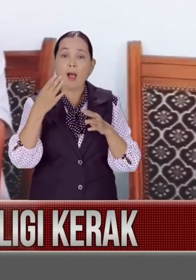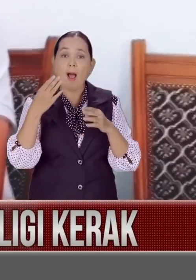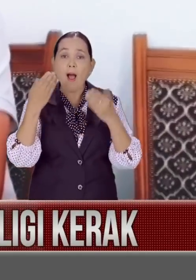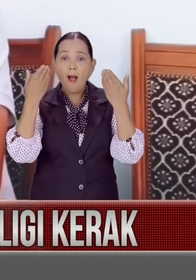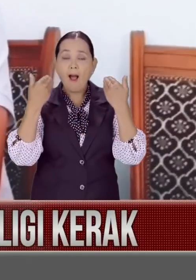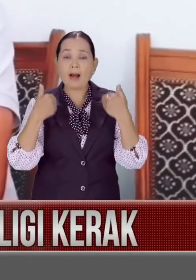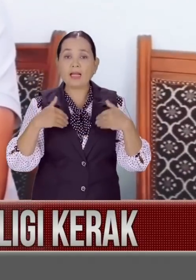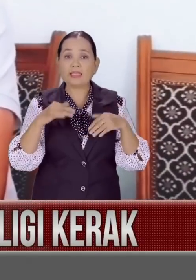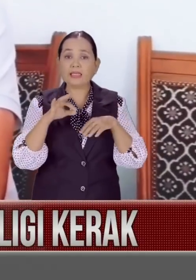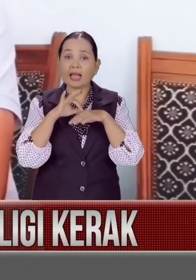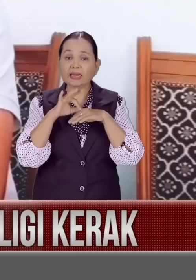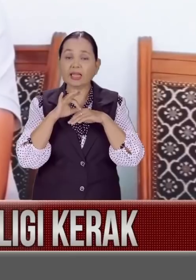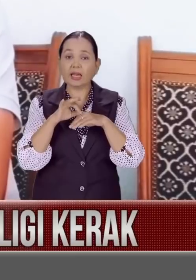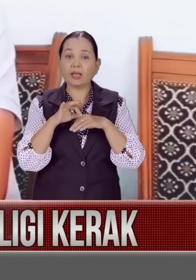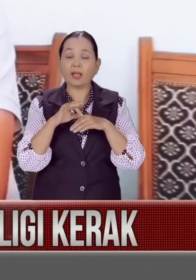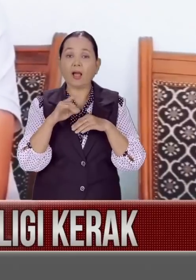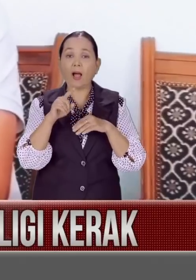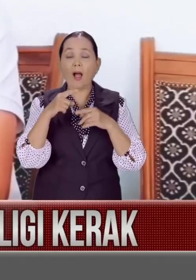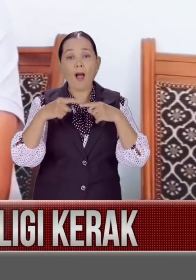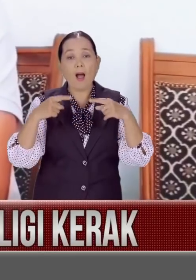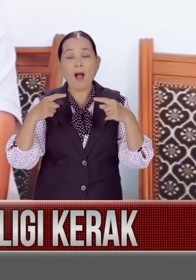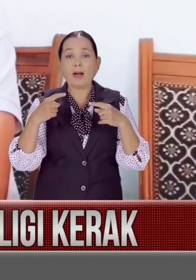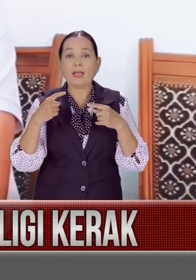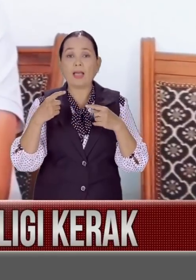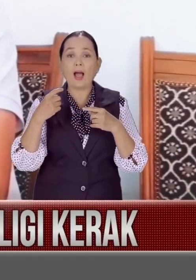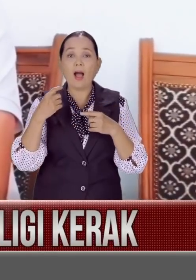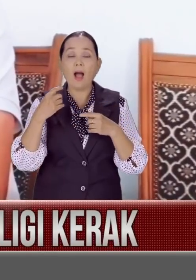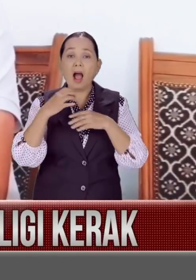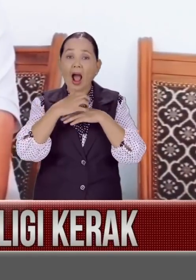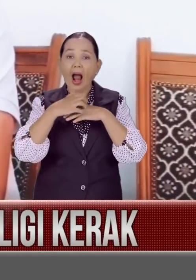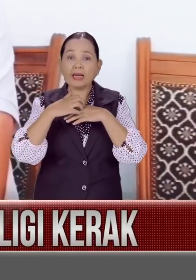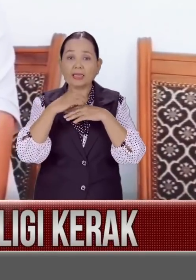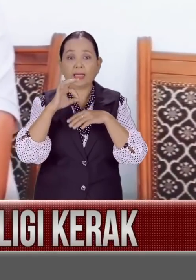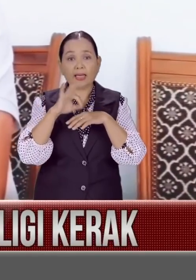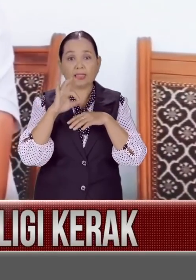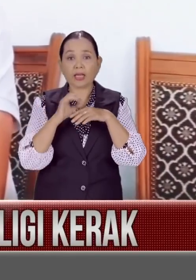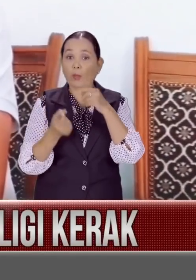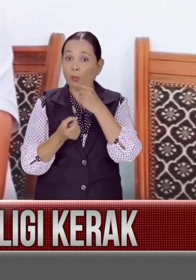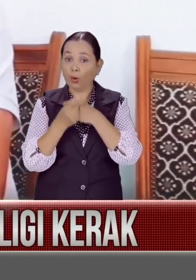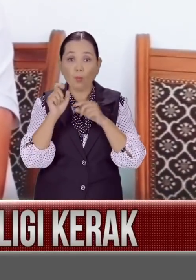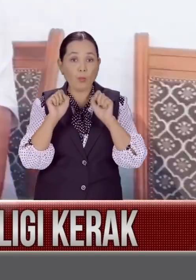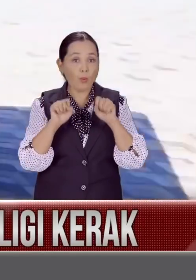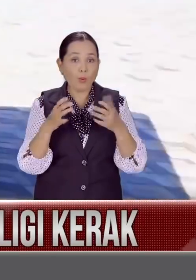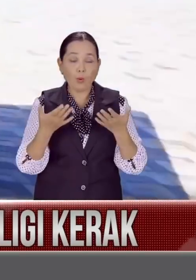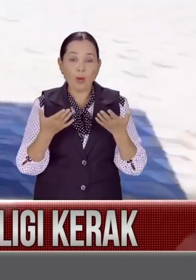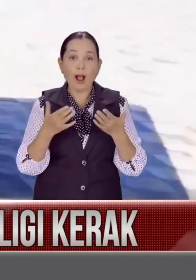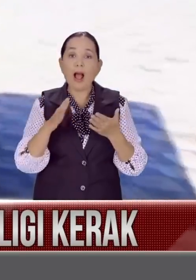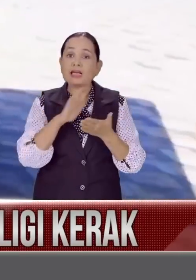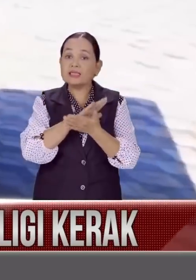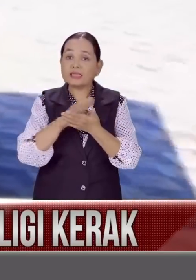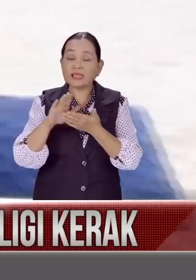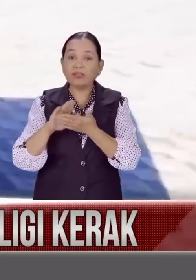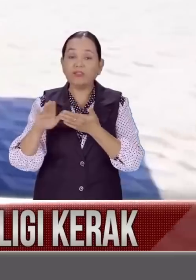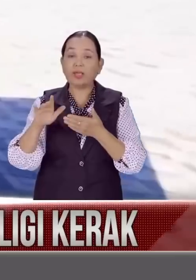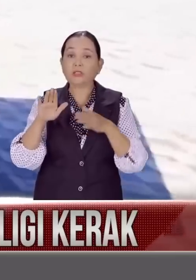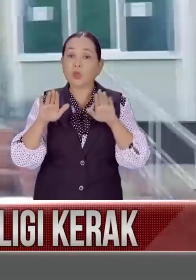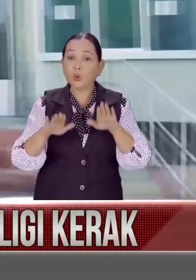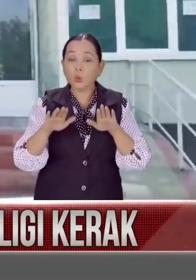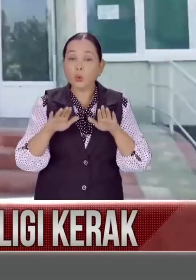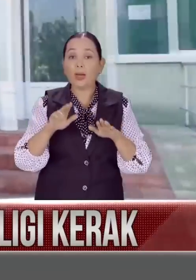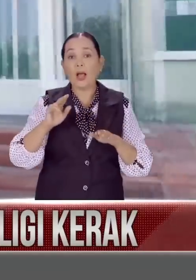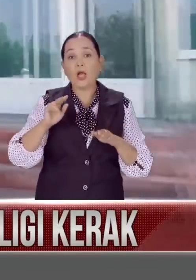organizmda teriga tushgandan keyin terida har xil allergik kasalliklarni keltirib chiqarishi mumkin degan bu haqiqatan qanday bo'ladi? Dezinfeksiya tunnellarining